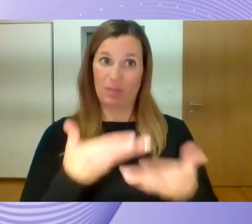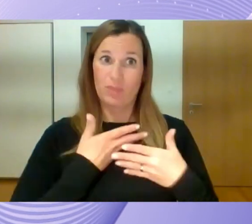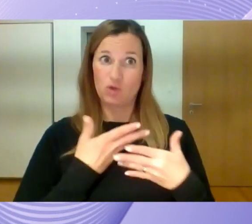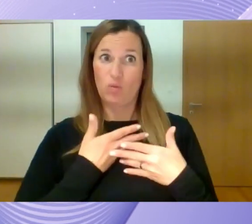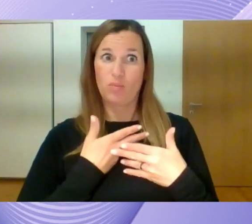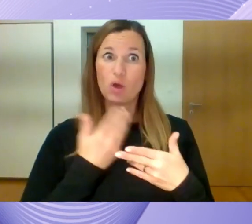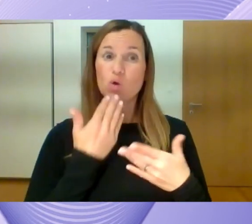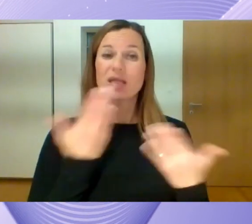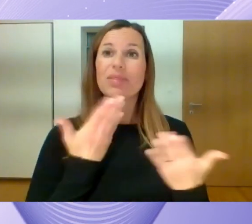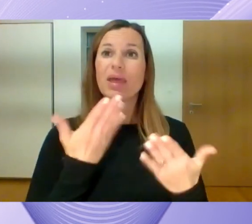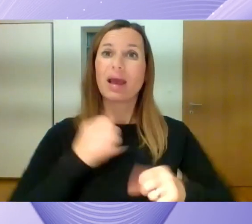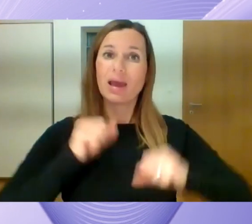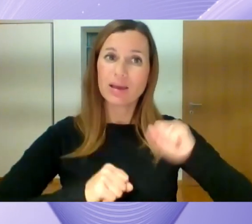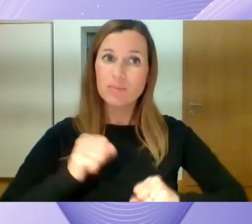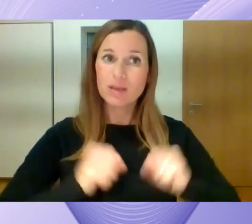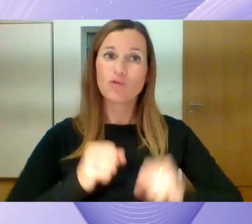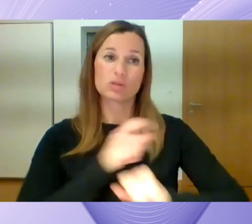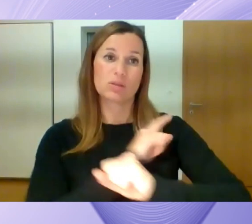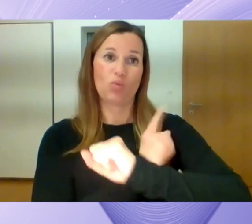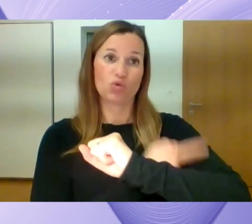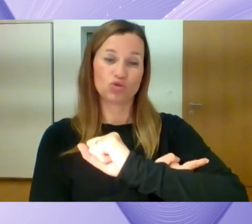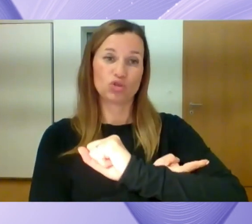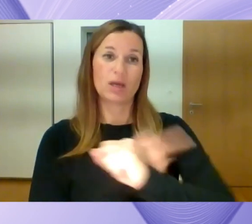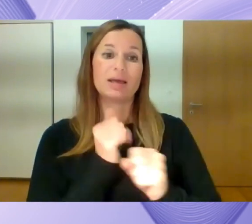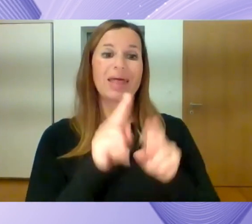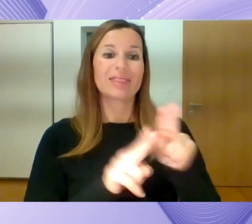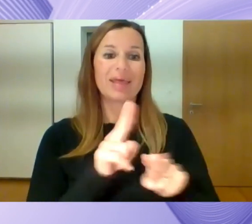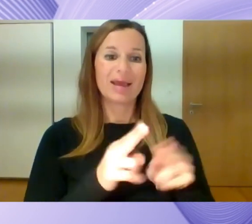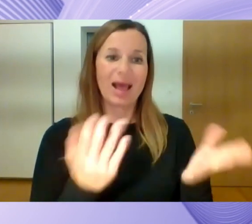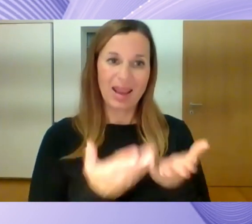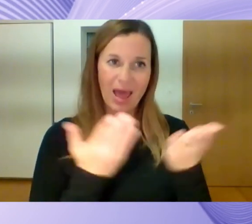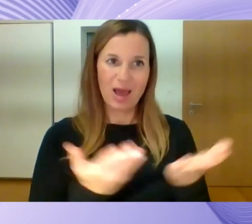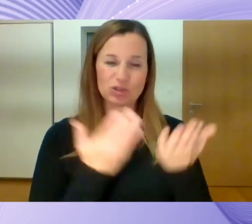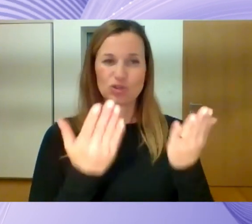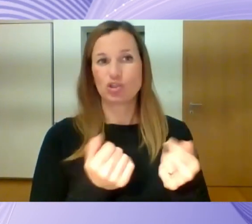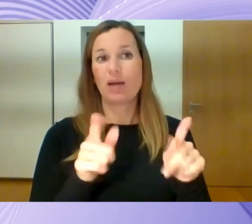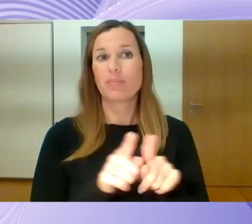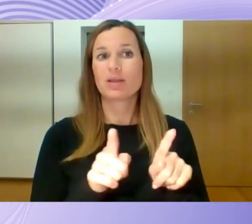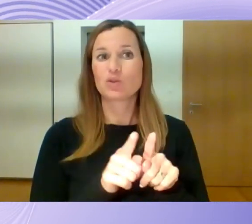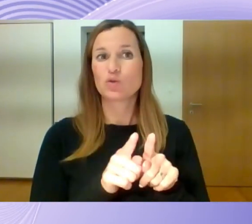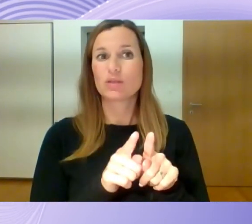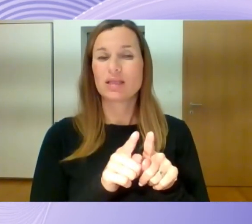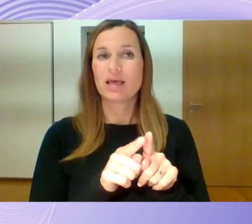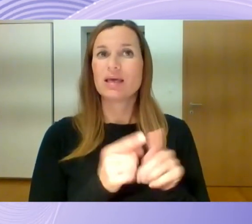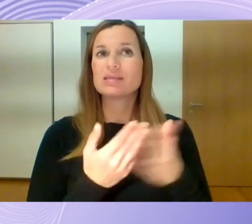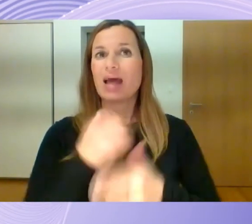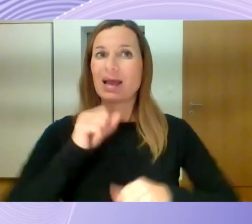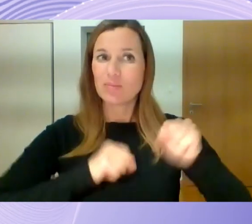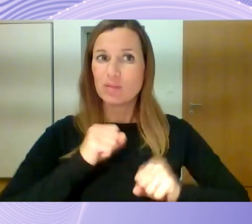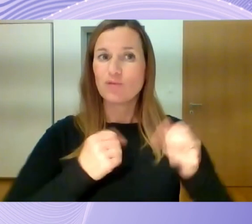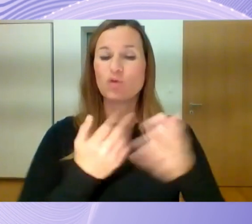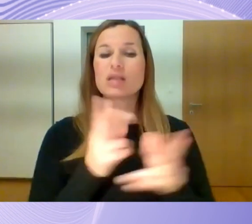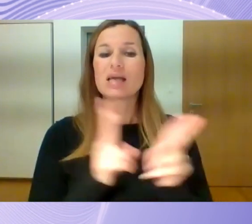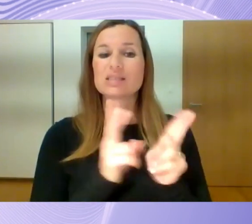nekaj gibljivosti pa moči, je nega lažja, oskrba, pa tudi za gibljivost, za svojca je to